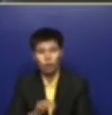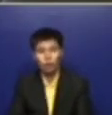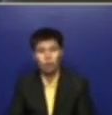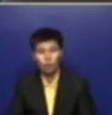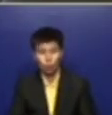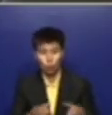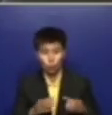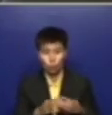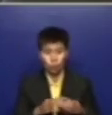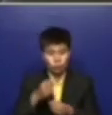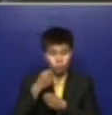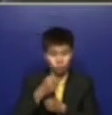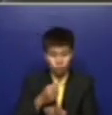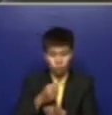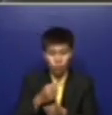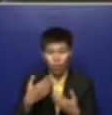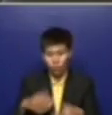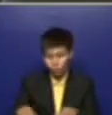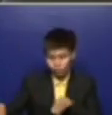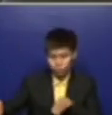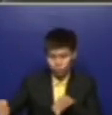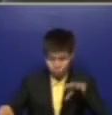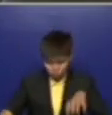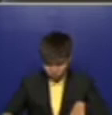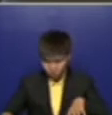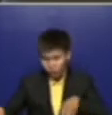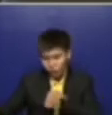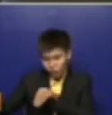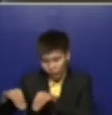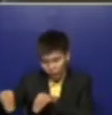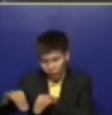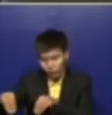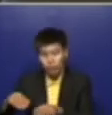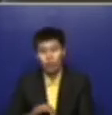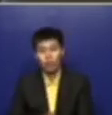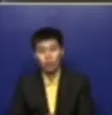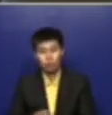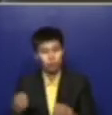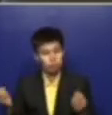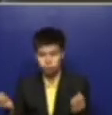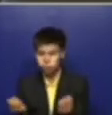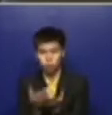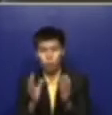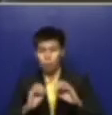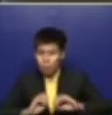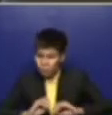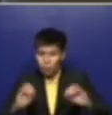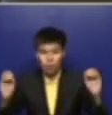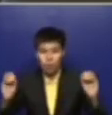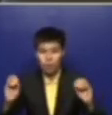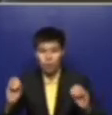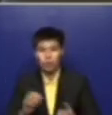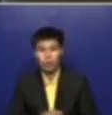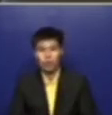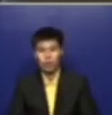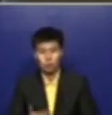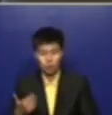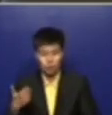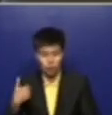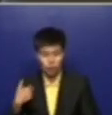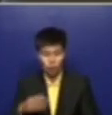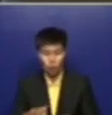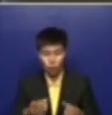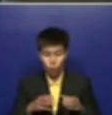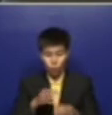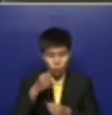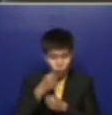รวมทั้งพื้นที่ใกล้เคียงนะเพื่อที่จะต้องการที่จะได้มีการลดผลกระทบที่จะเกิดประชาชนทั้งในส่วนที่ชุมนุมและผู้ที่ไม่ร่ว